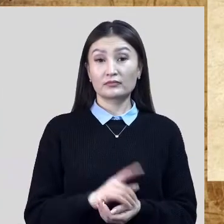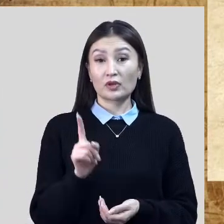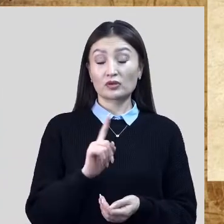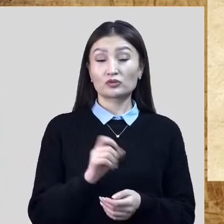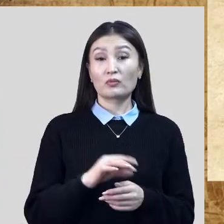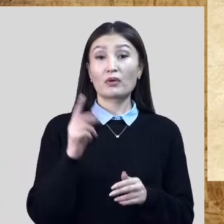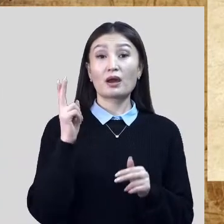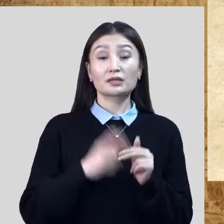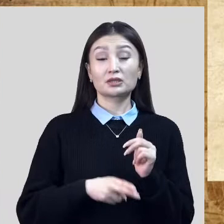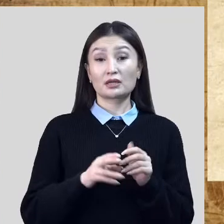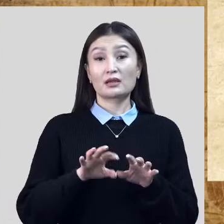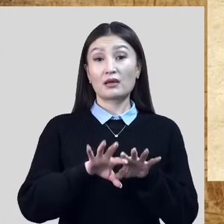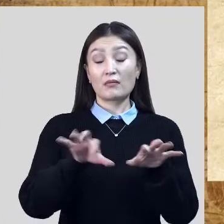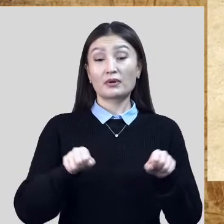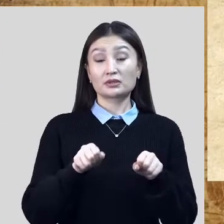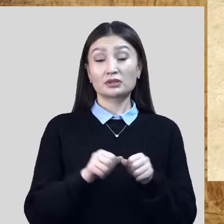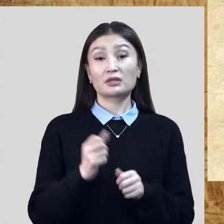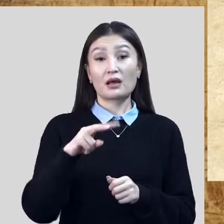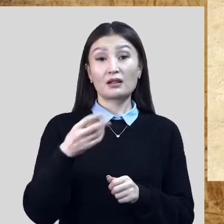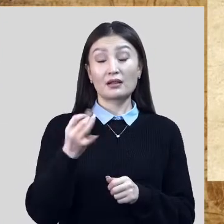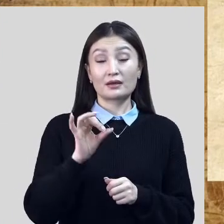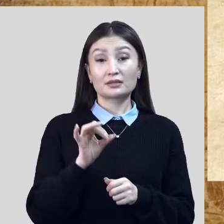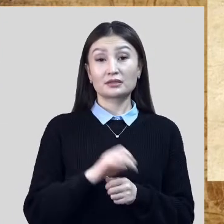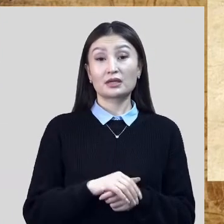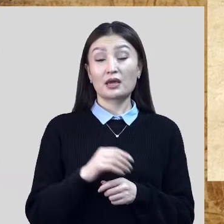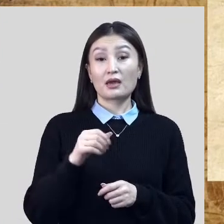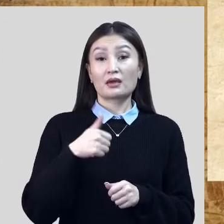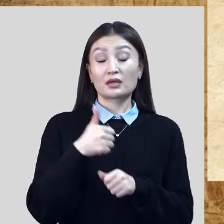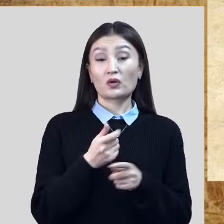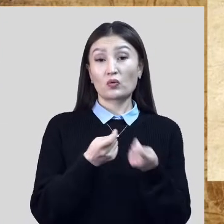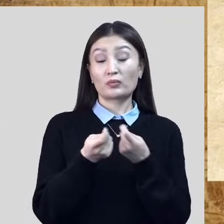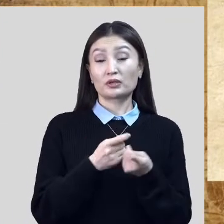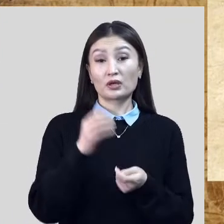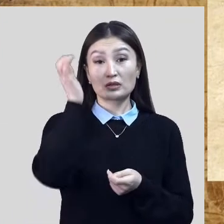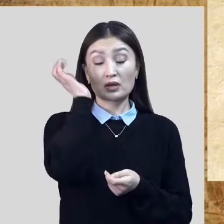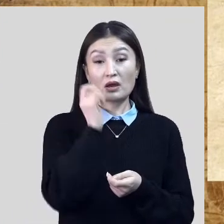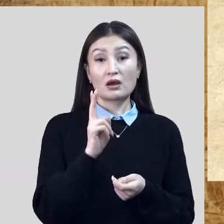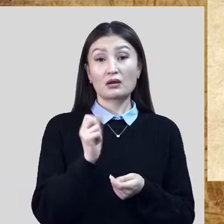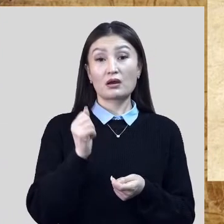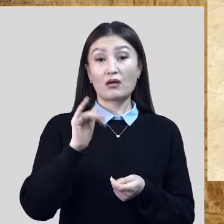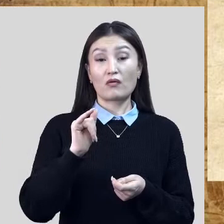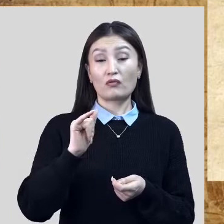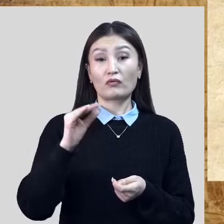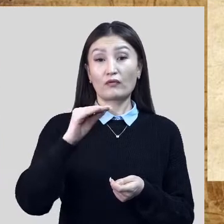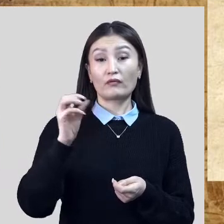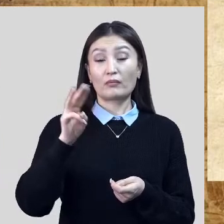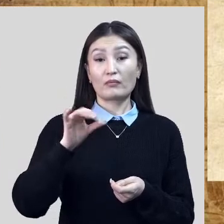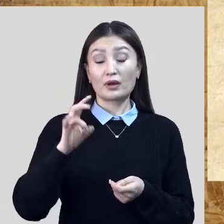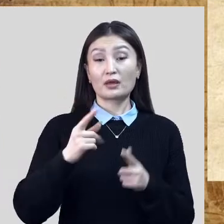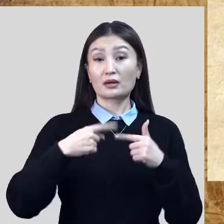Чтобы окончательно подчинить алайских кыргызов России, генерал-губернатор Туркестана Кауфман в середине